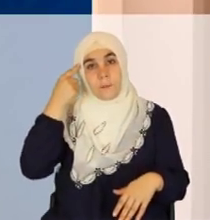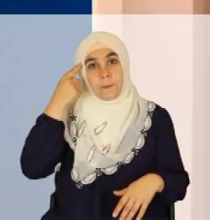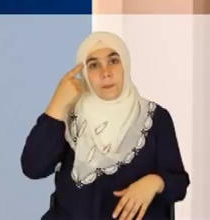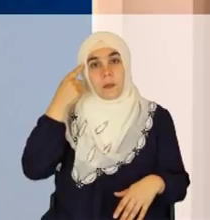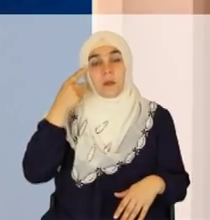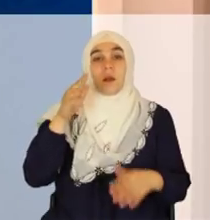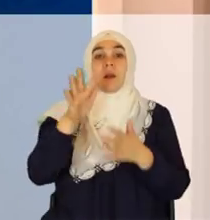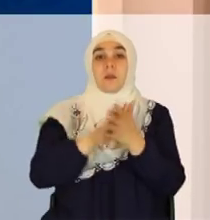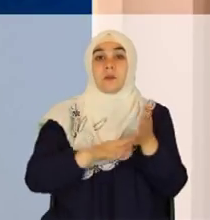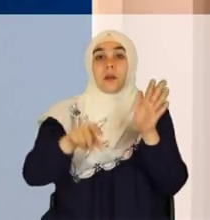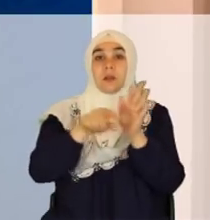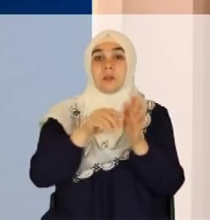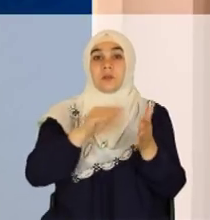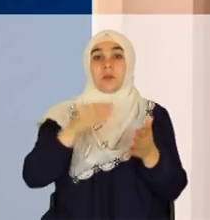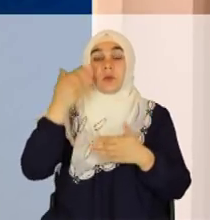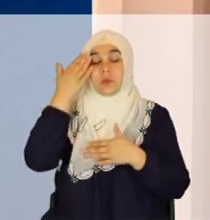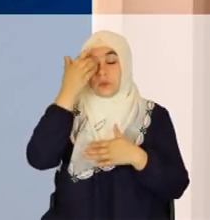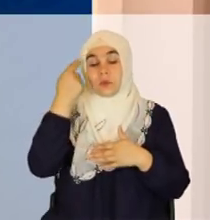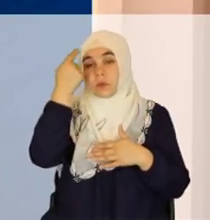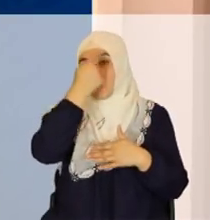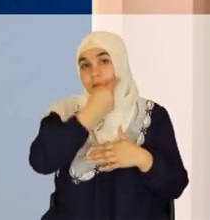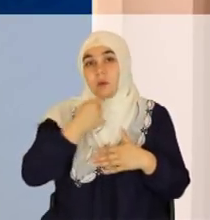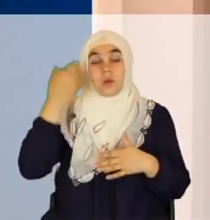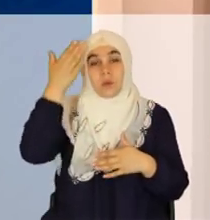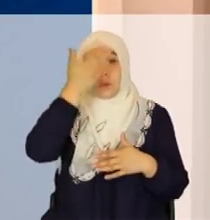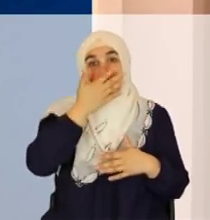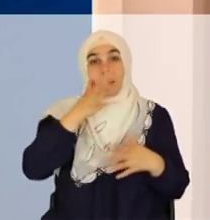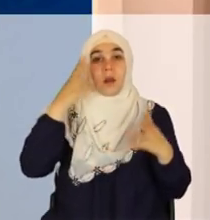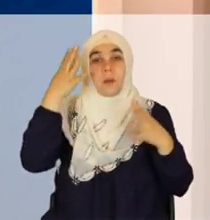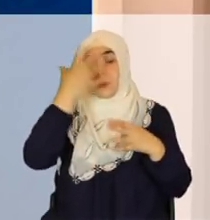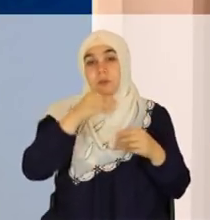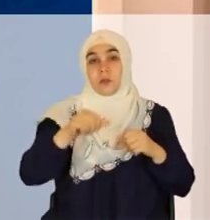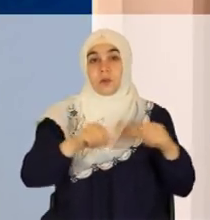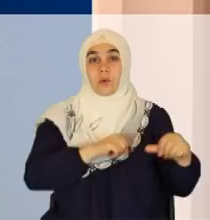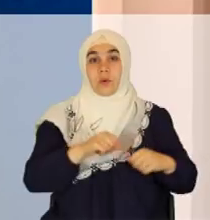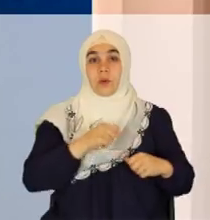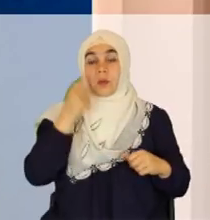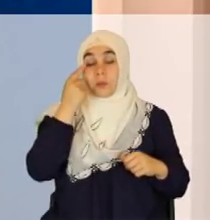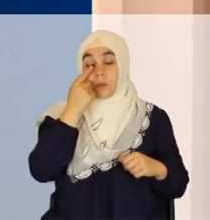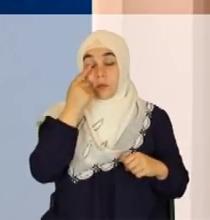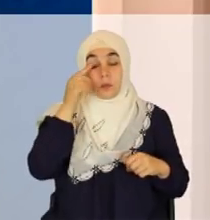Hadisin devamını ekledi. Yüzünü yuyarken de yüzündeki bazı günahları hatta